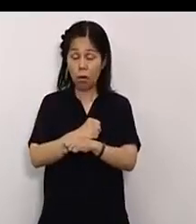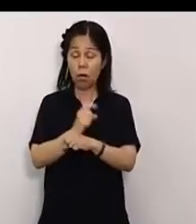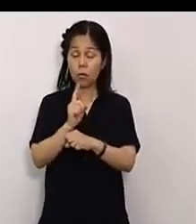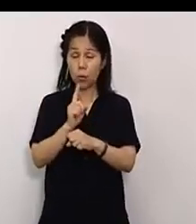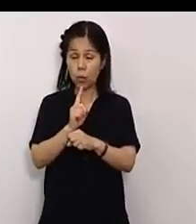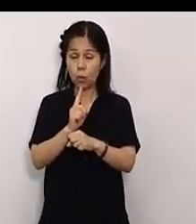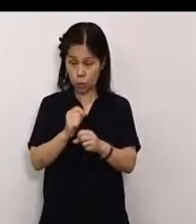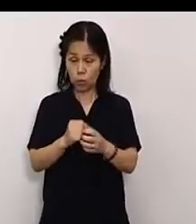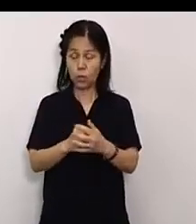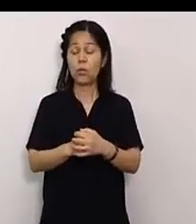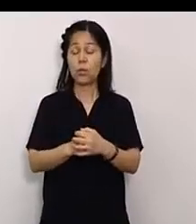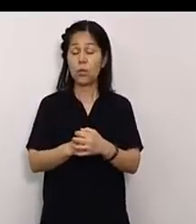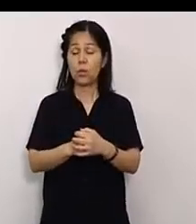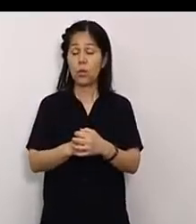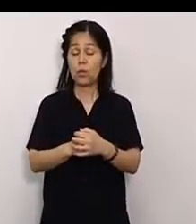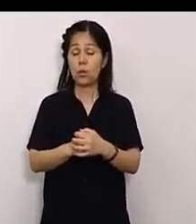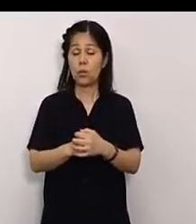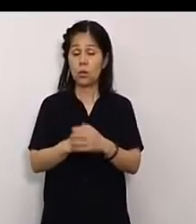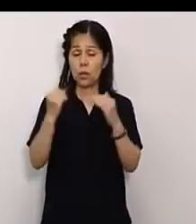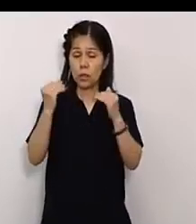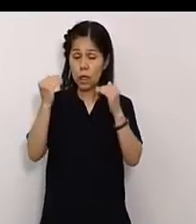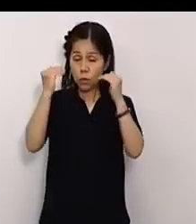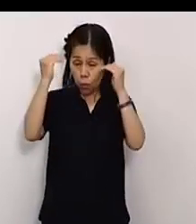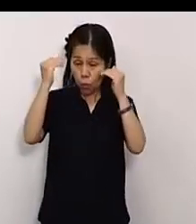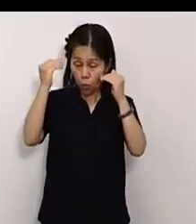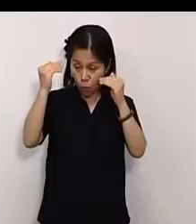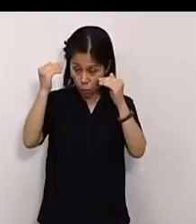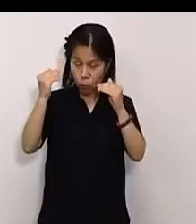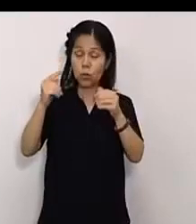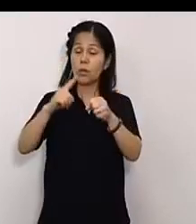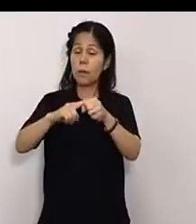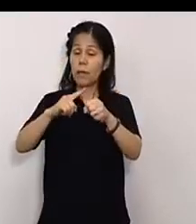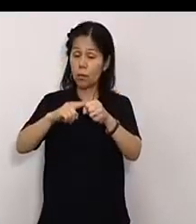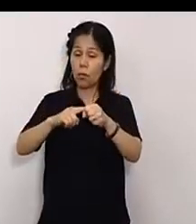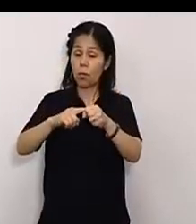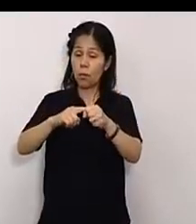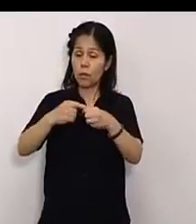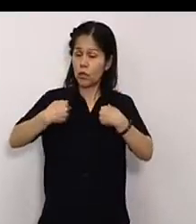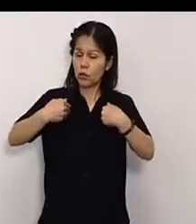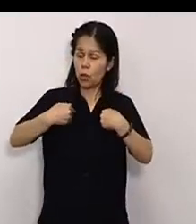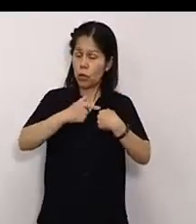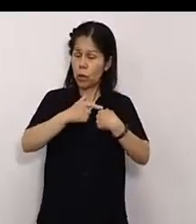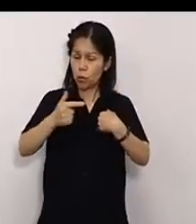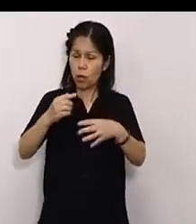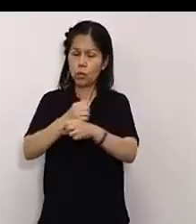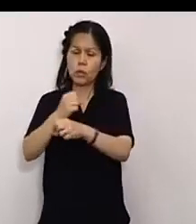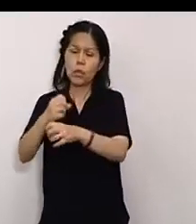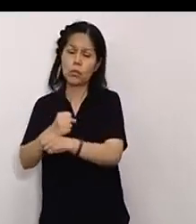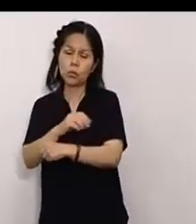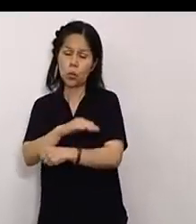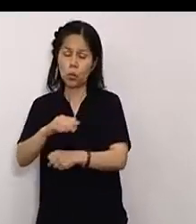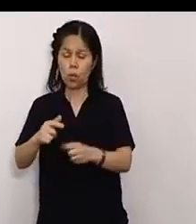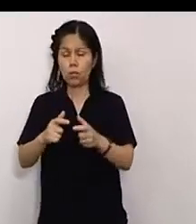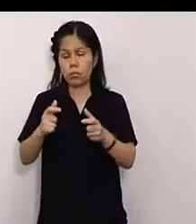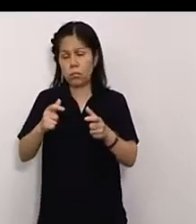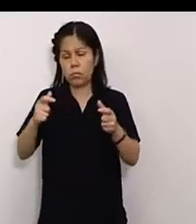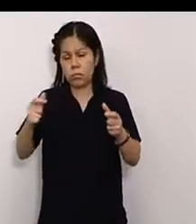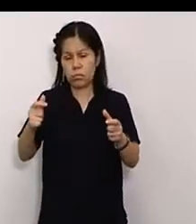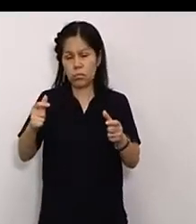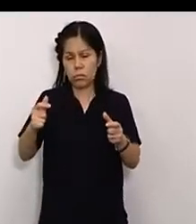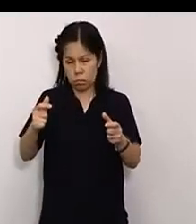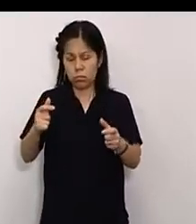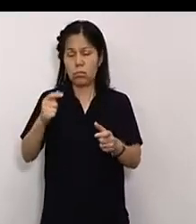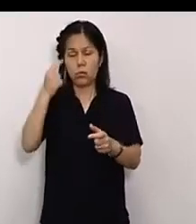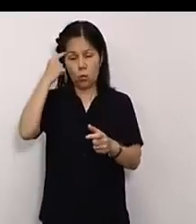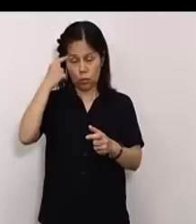からちゃんと成長発達していく機会がなくなる子どもがたくさん出ているということなんじゃない